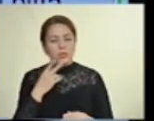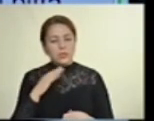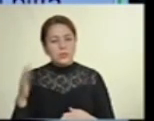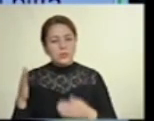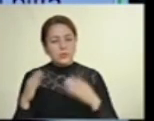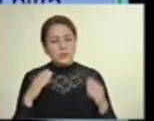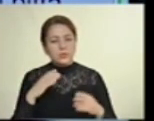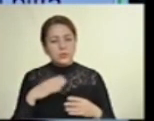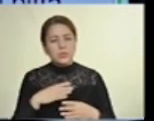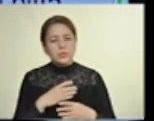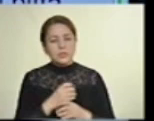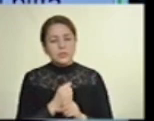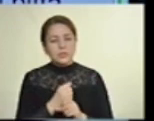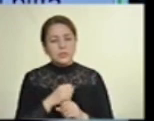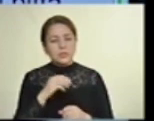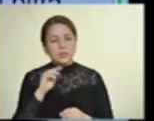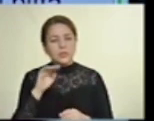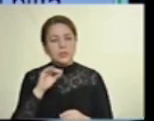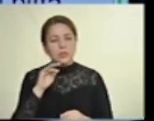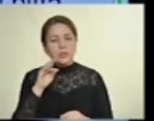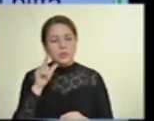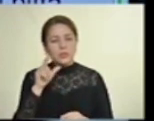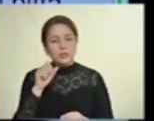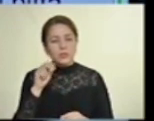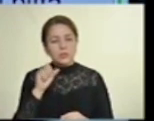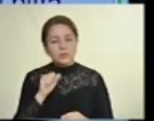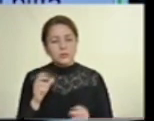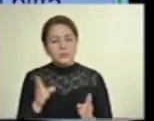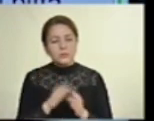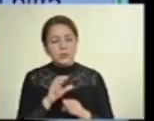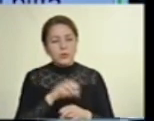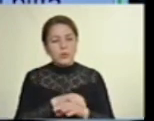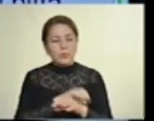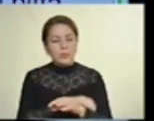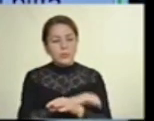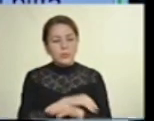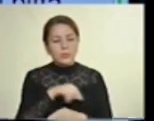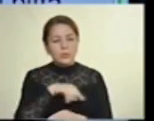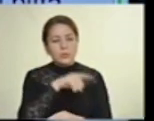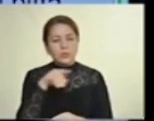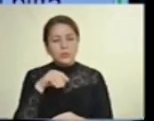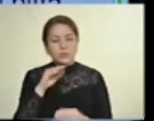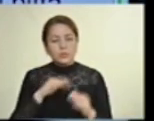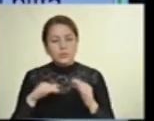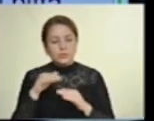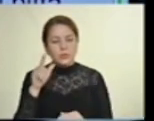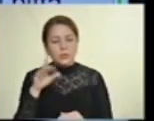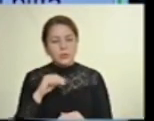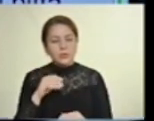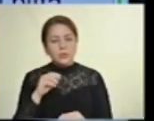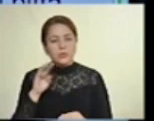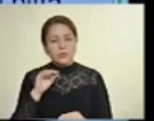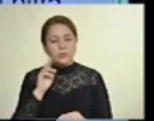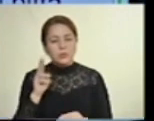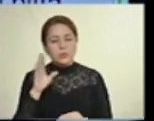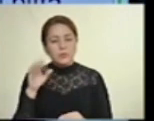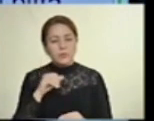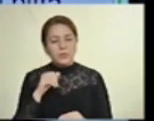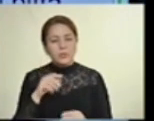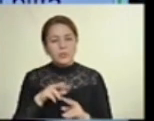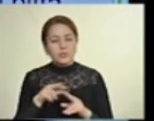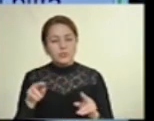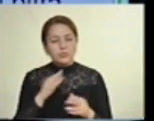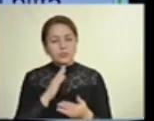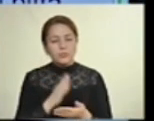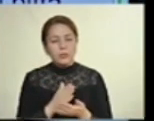siqilgan, tangachalar bilan qoplangan. Ularni suzgich pufaklari ham tog' va juft suzgichlardan